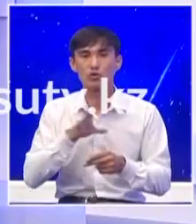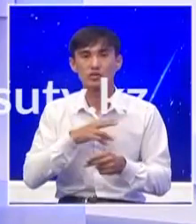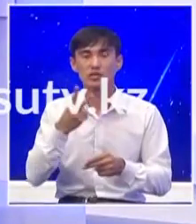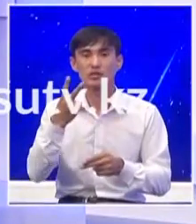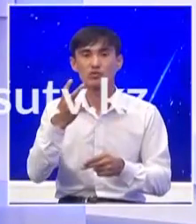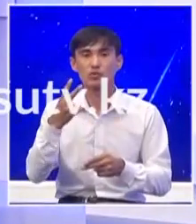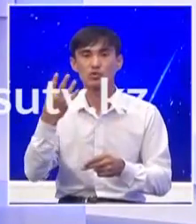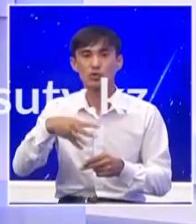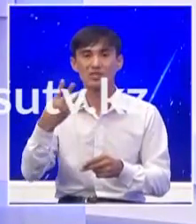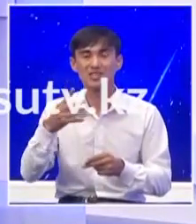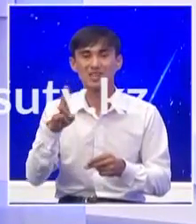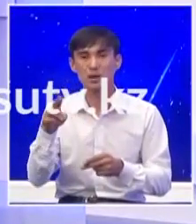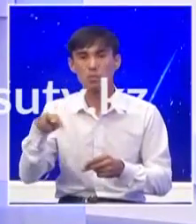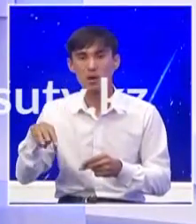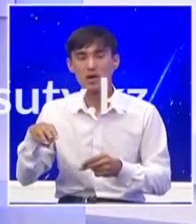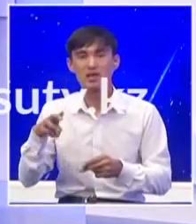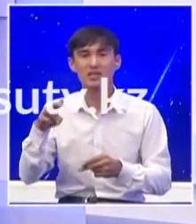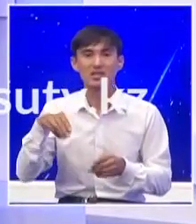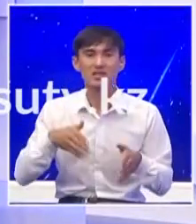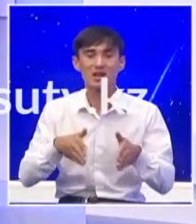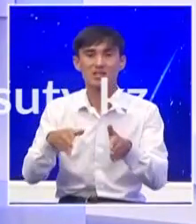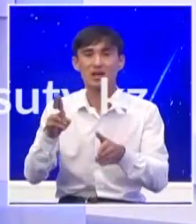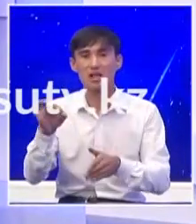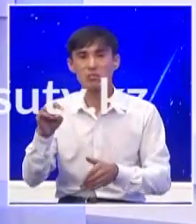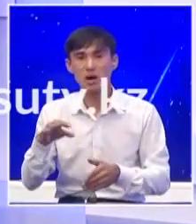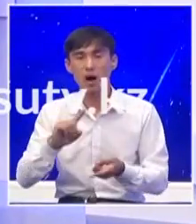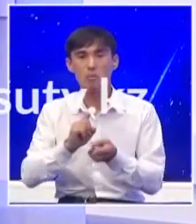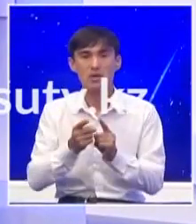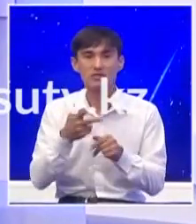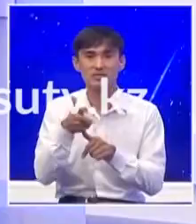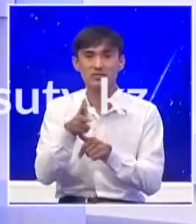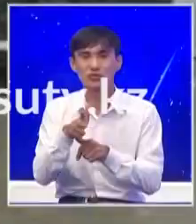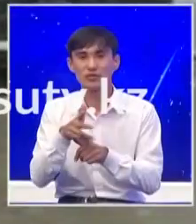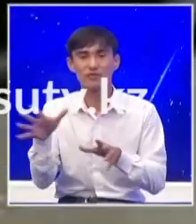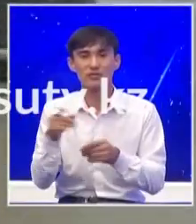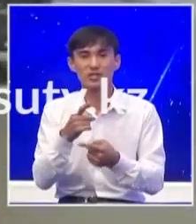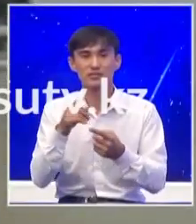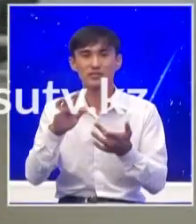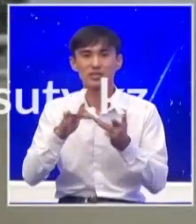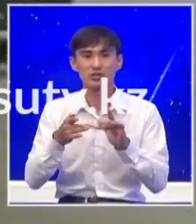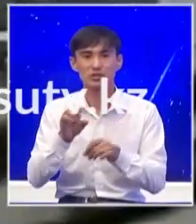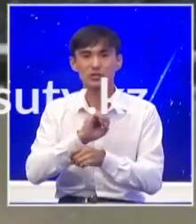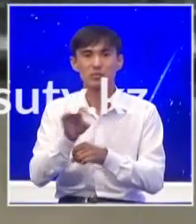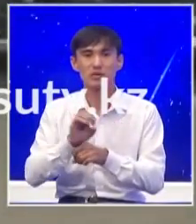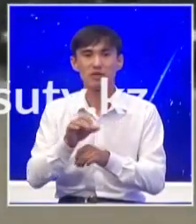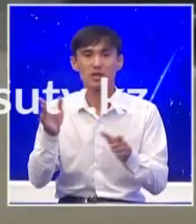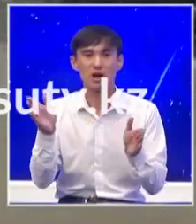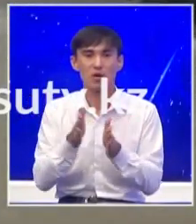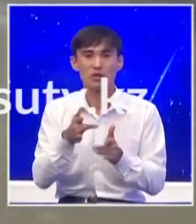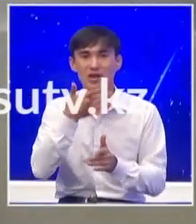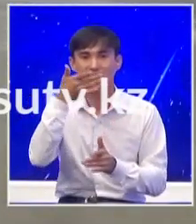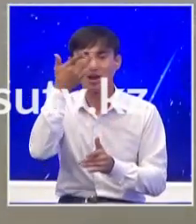243-м километре федеральной трассы Колыма, обмениваются пользователи соцсетей. Они сетуют на то, что короткое магаданское